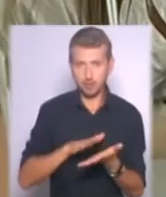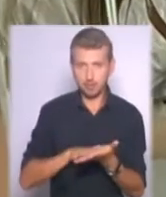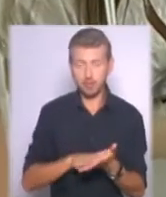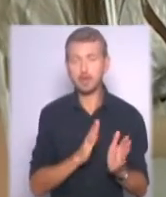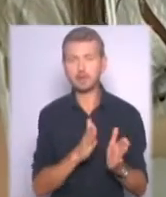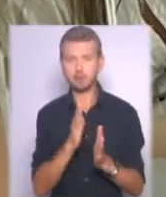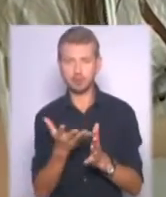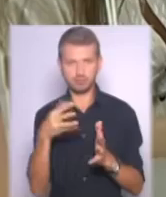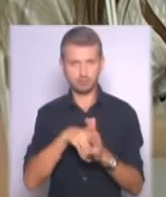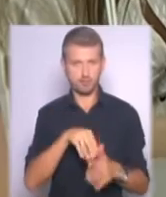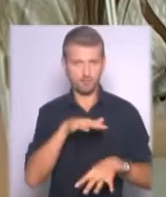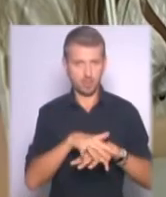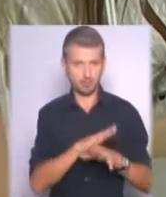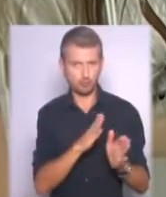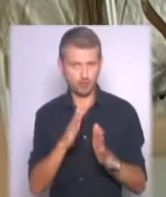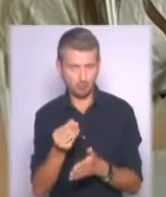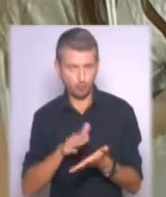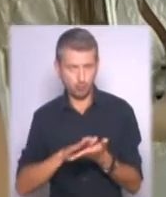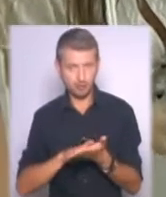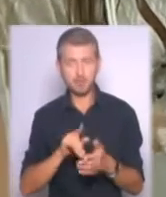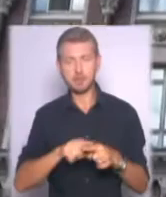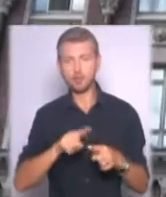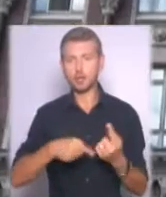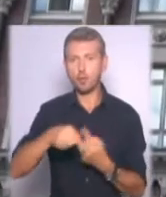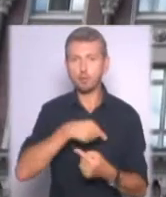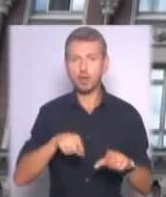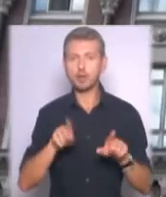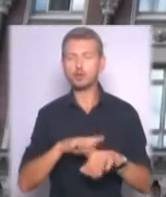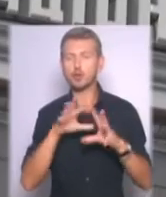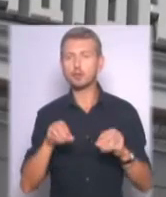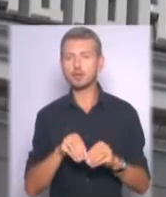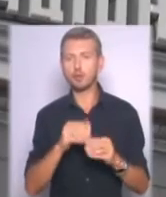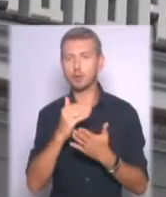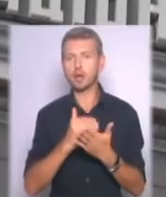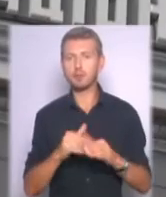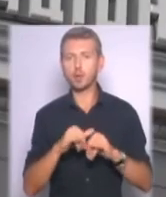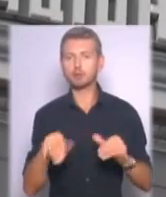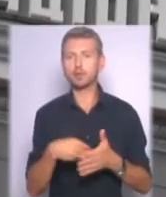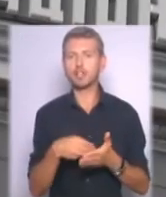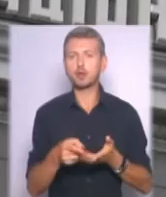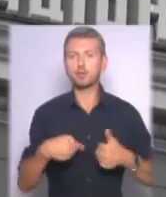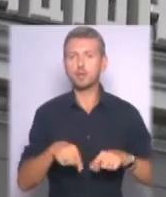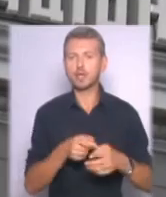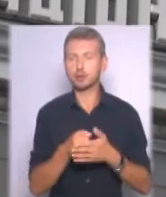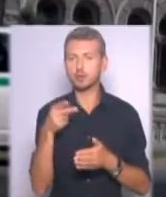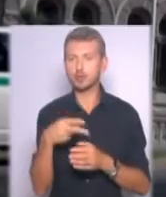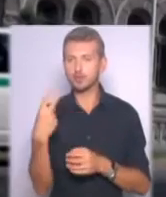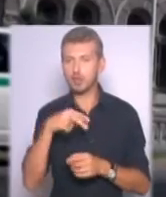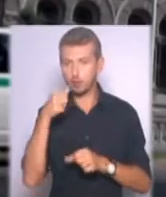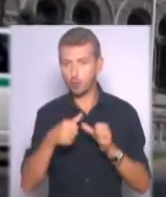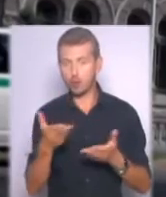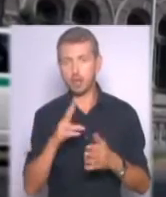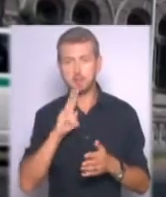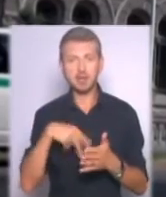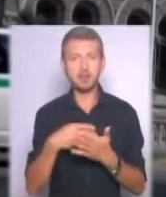банківської системи і прискорити її обіг, а також із комплексною програмою розвитку фінансового сектора до 2020 року, яка передбачає рівень готівки